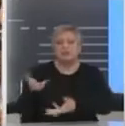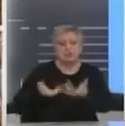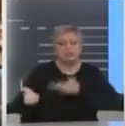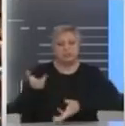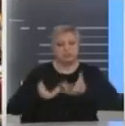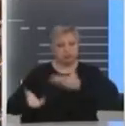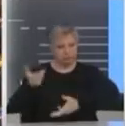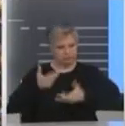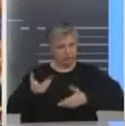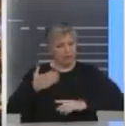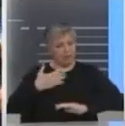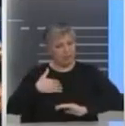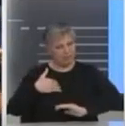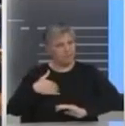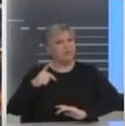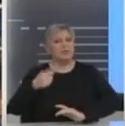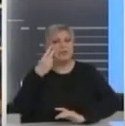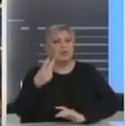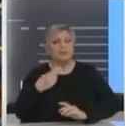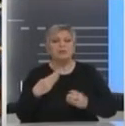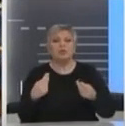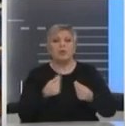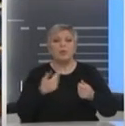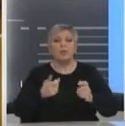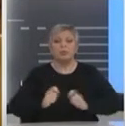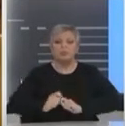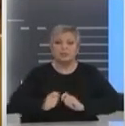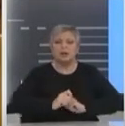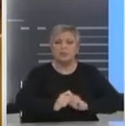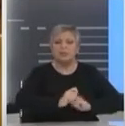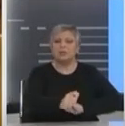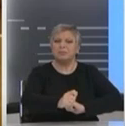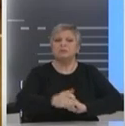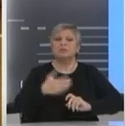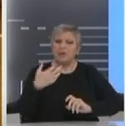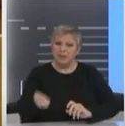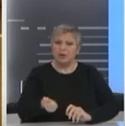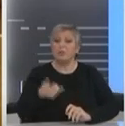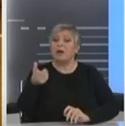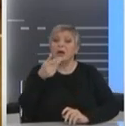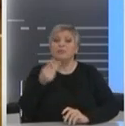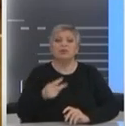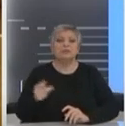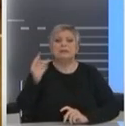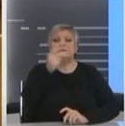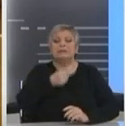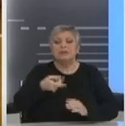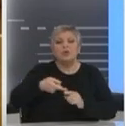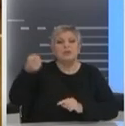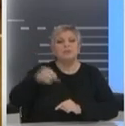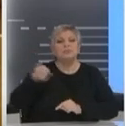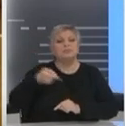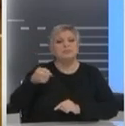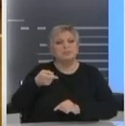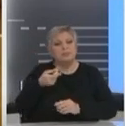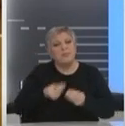να διευρύνουμε τη δυνατότητα για τη λήψη μέτρων προς όφελος της κοινωνικής πλειοψηφίας.